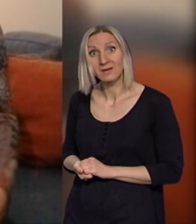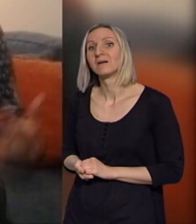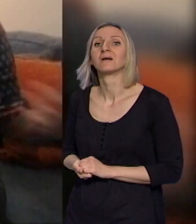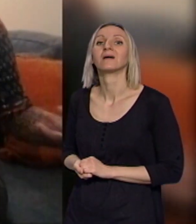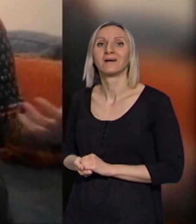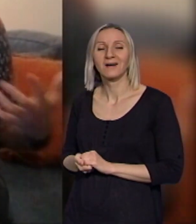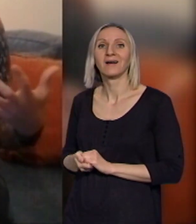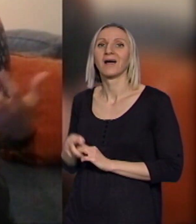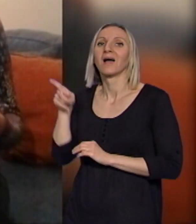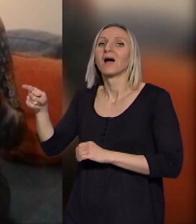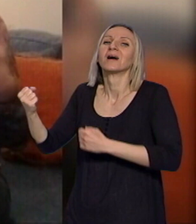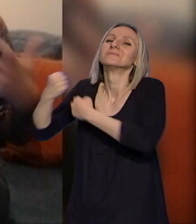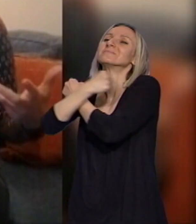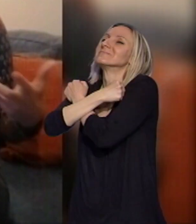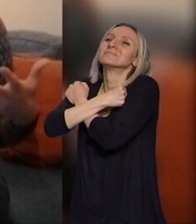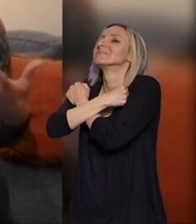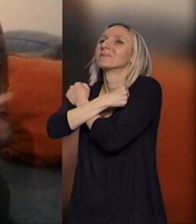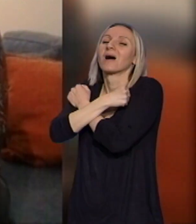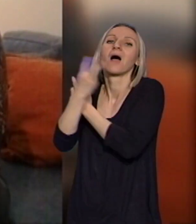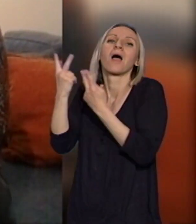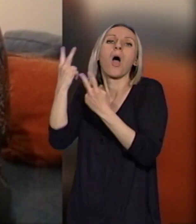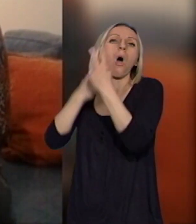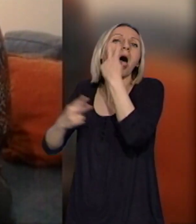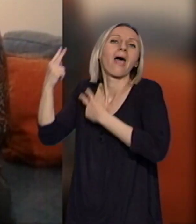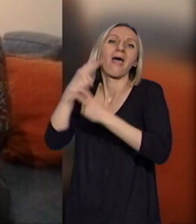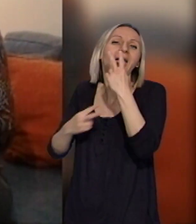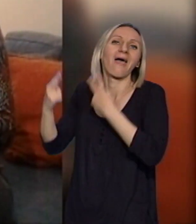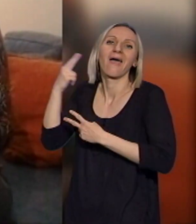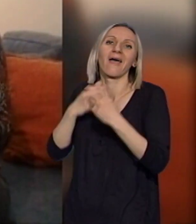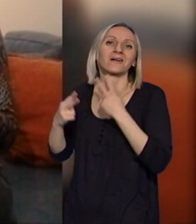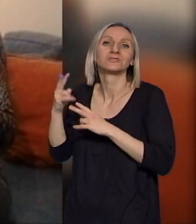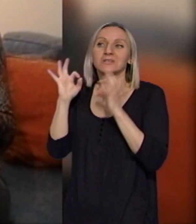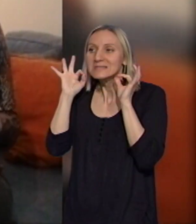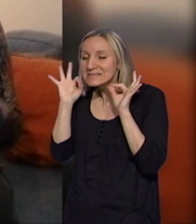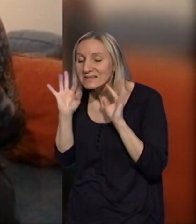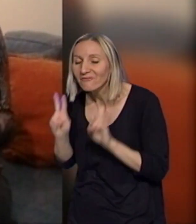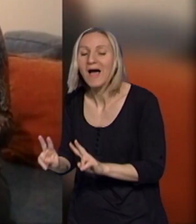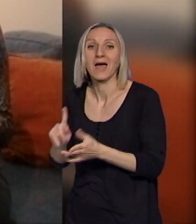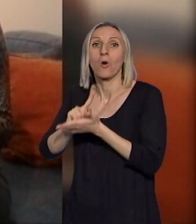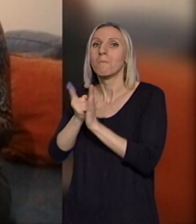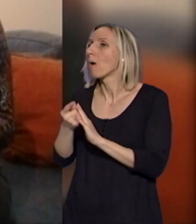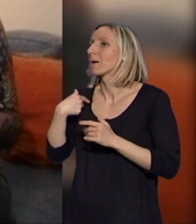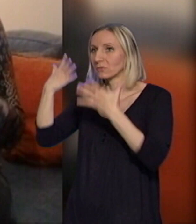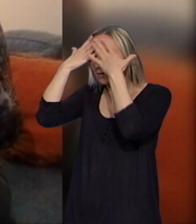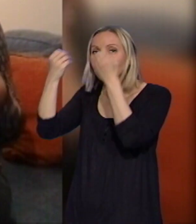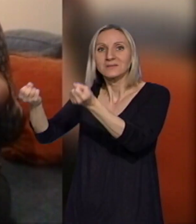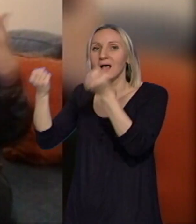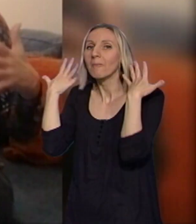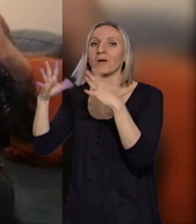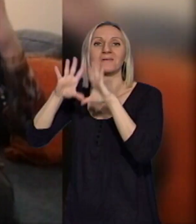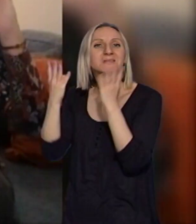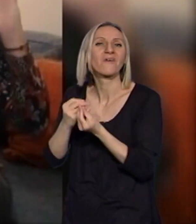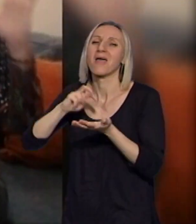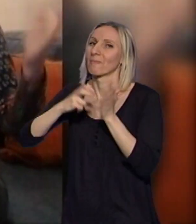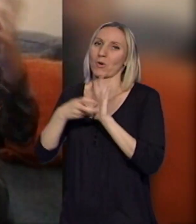i njen zagrljaj je toliko lekovit da u momentu stvarno možete da zaboravite na sve